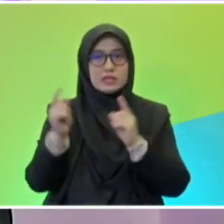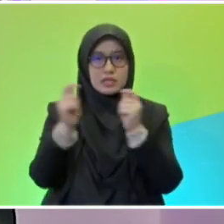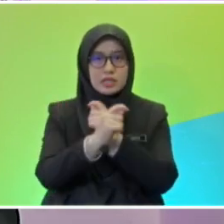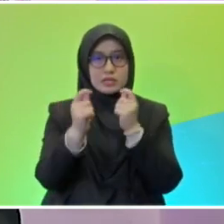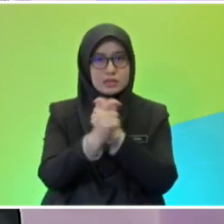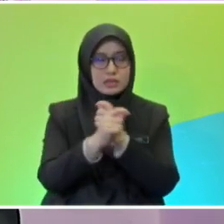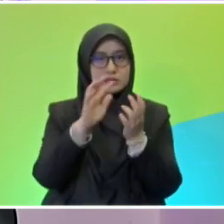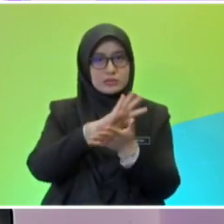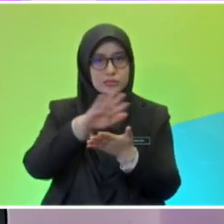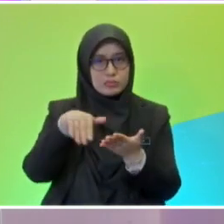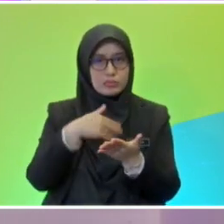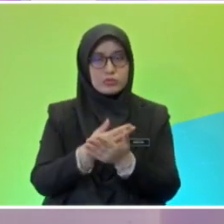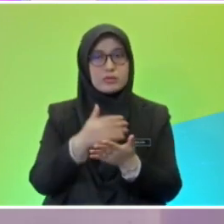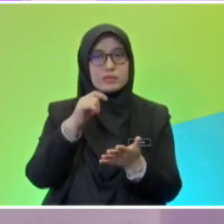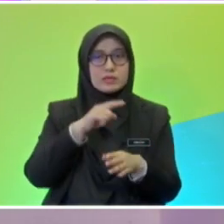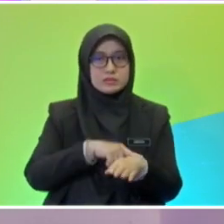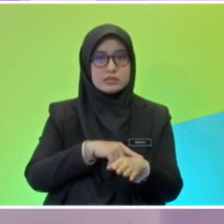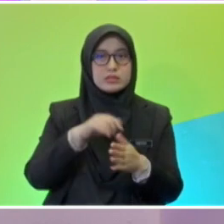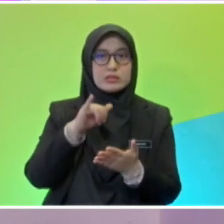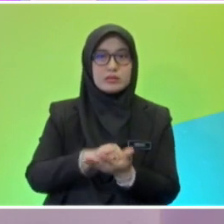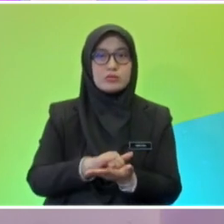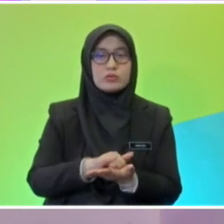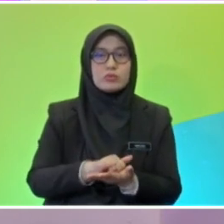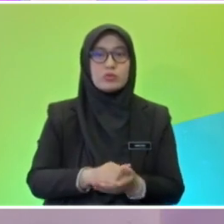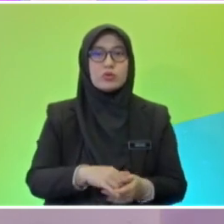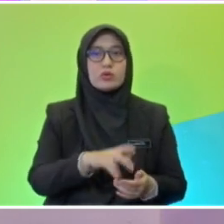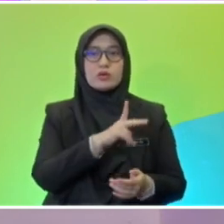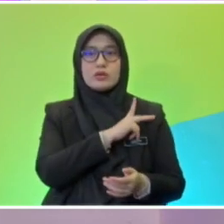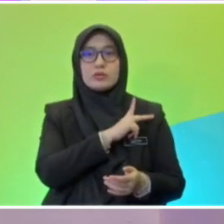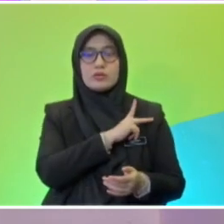banyak dipelopori oleh para pembesar